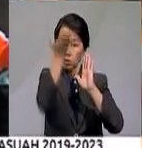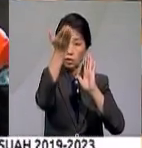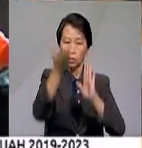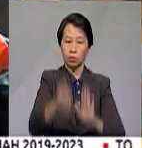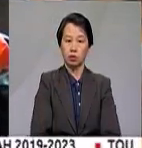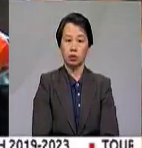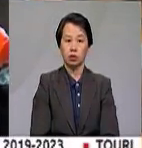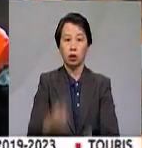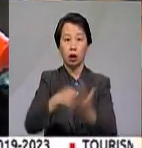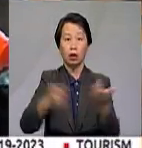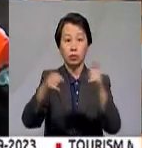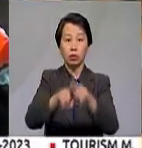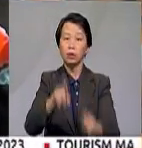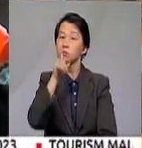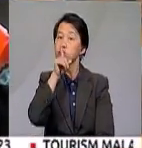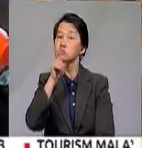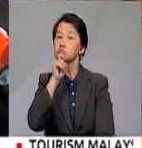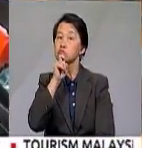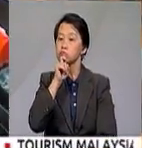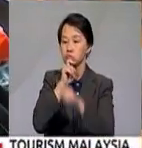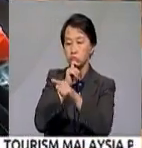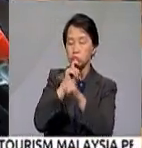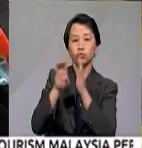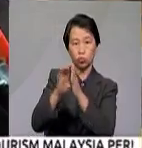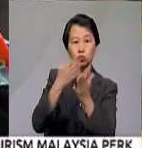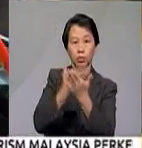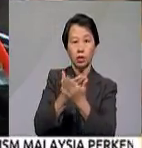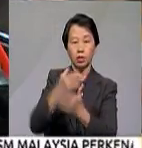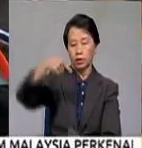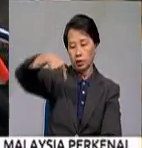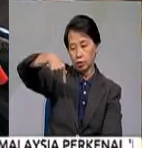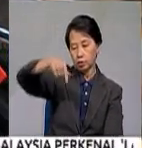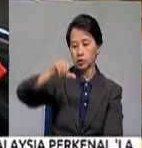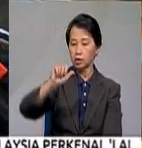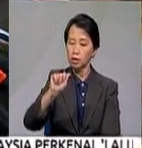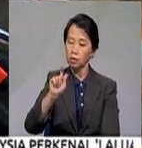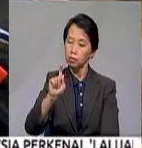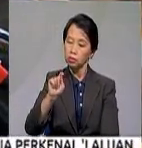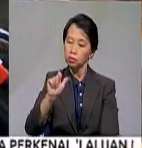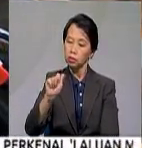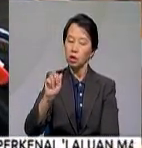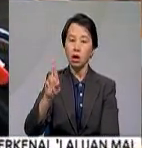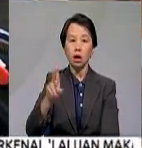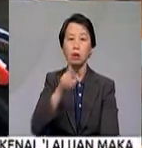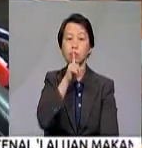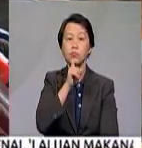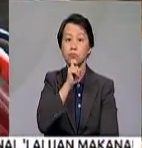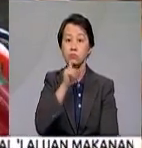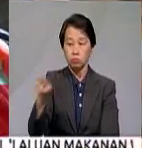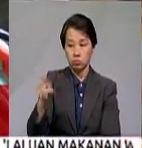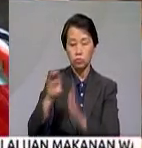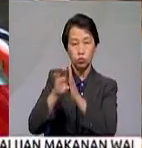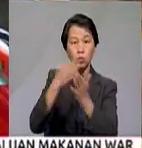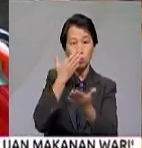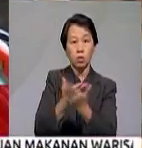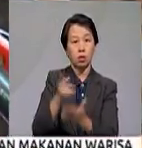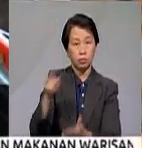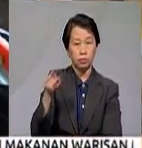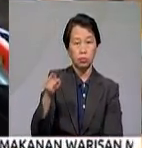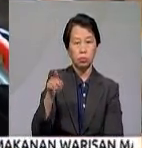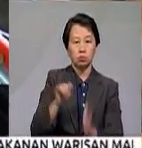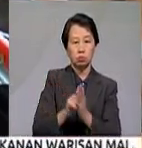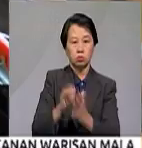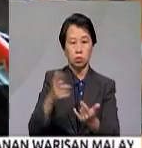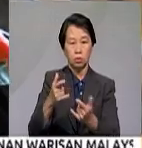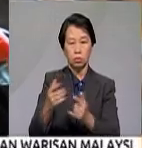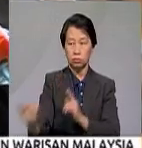yang berlaku di Qatar adalah contoh yang terbaik, di mana bila datangnya, apa yang saya katakan tadi, when the push